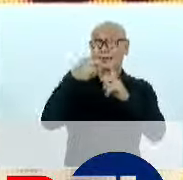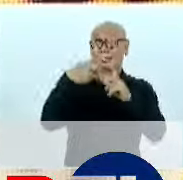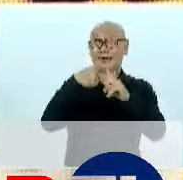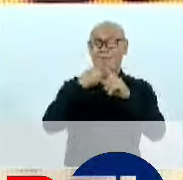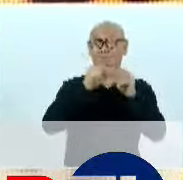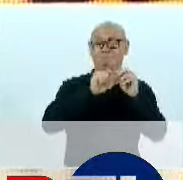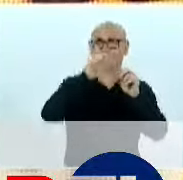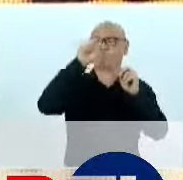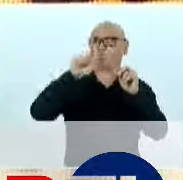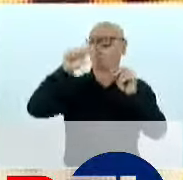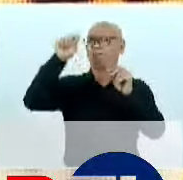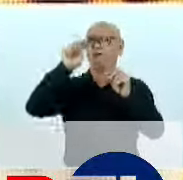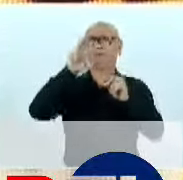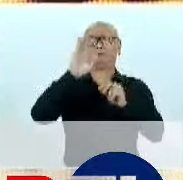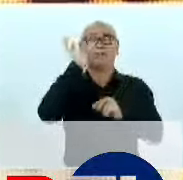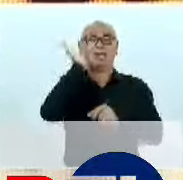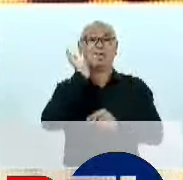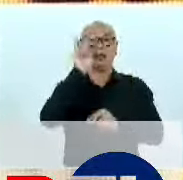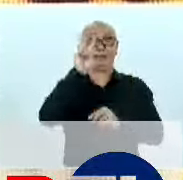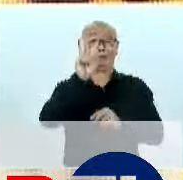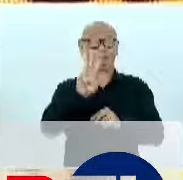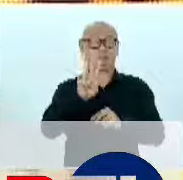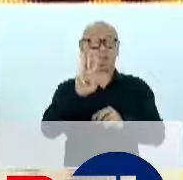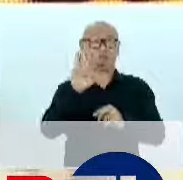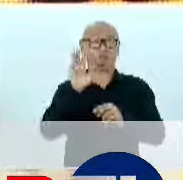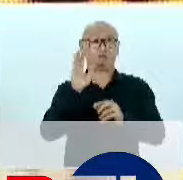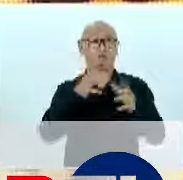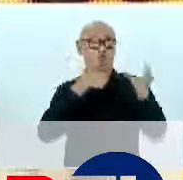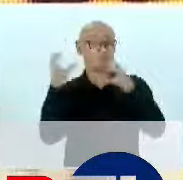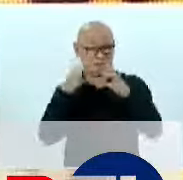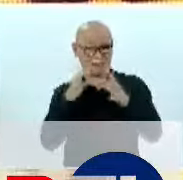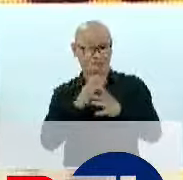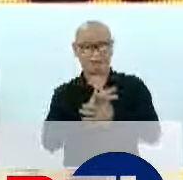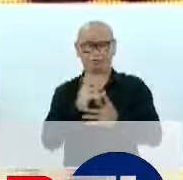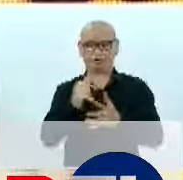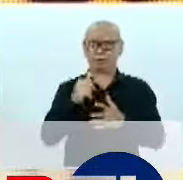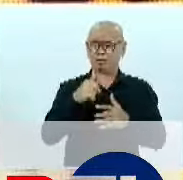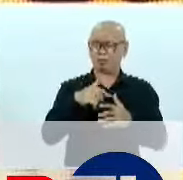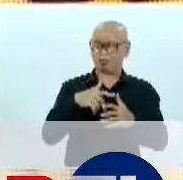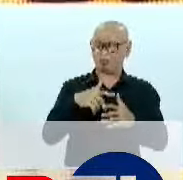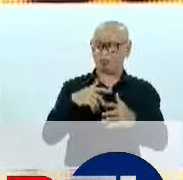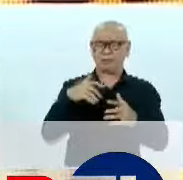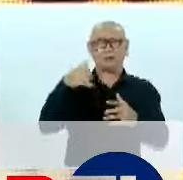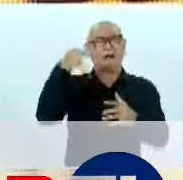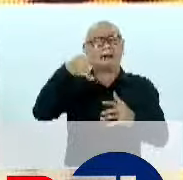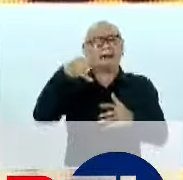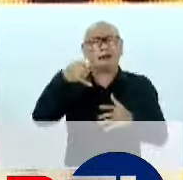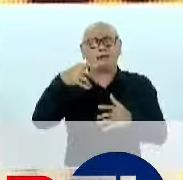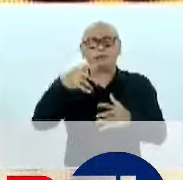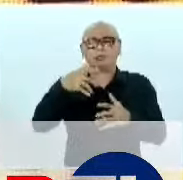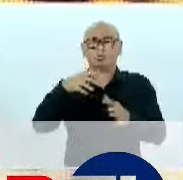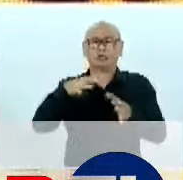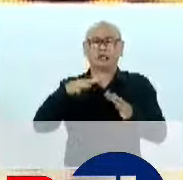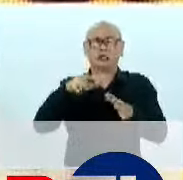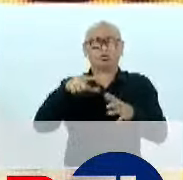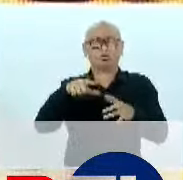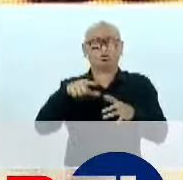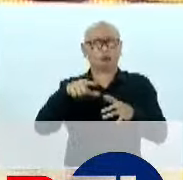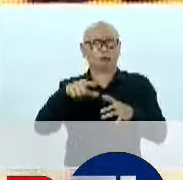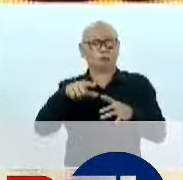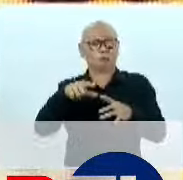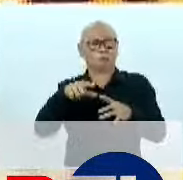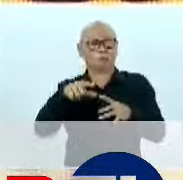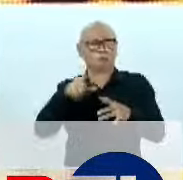publik 3 tahun terakhir kita melihat tren yang memburuk yang mungkin disebabkan